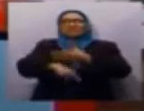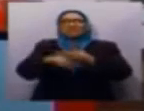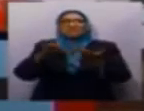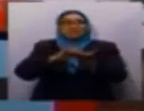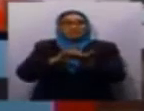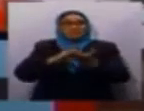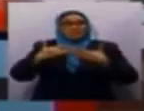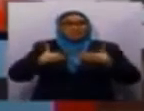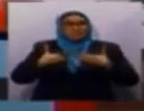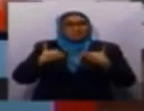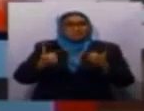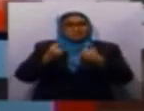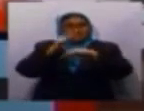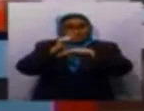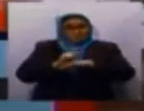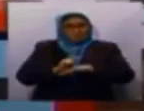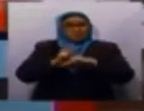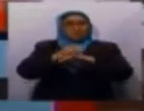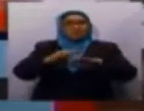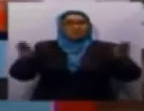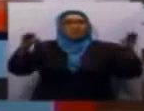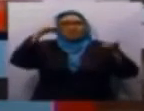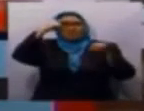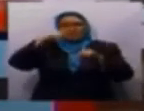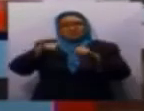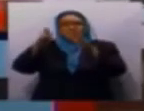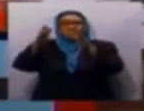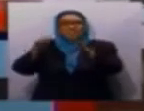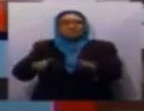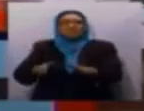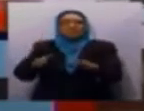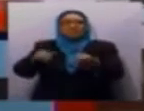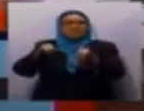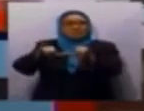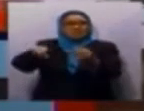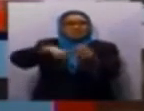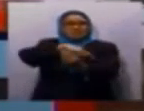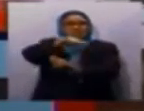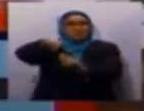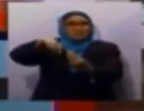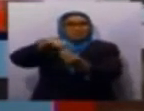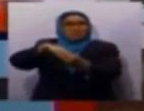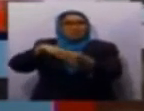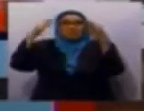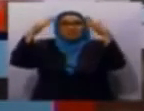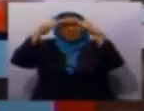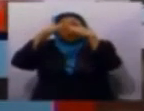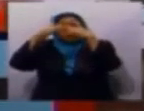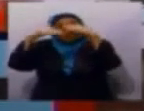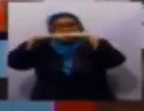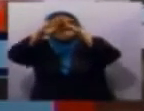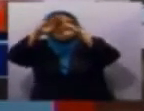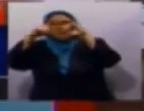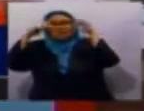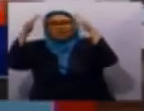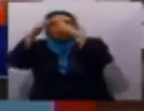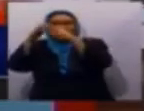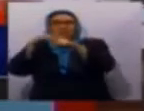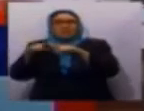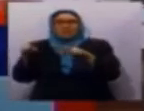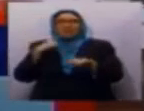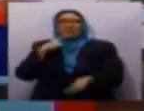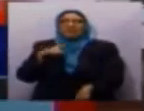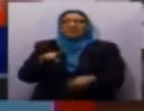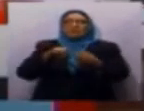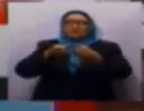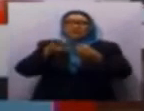tradisional percuma untuk penduduk sekitar Pekan Pahang. NGO terlibat ialah Persatuan Warisan Pekan Pahang, Pertubuhan Sentuhan